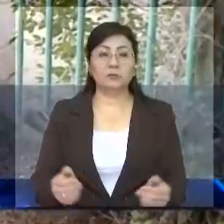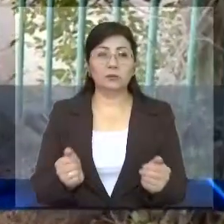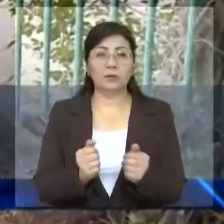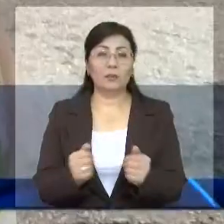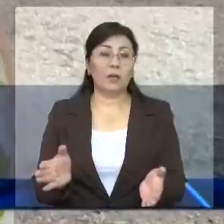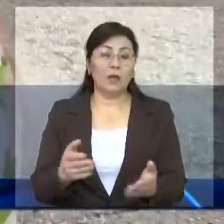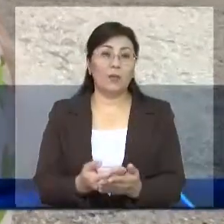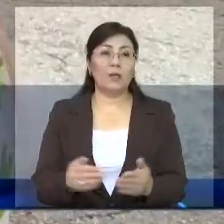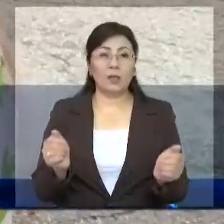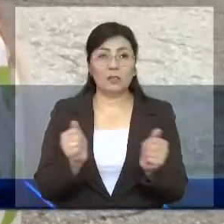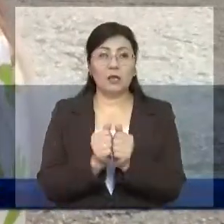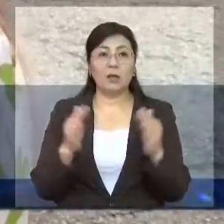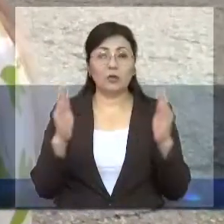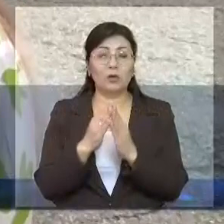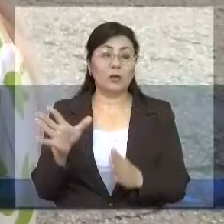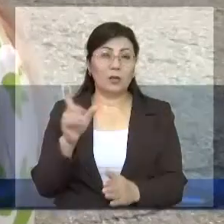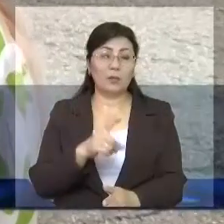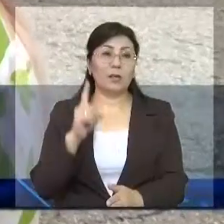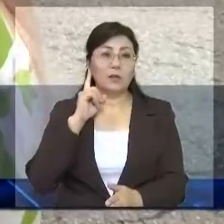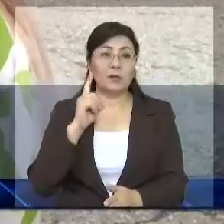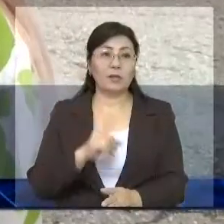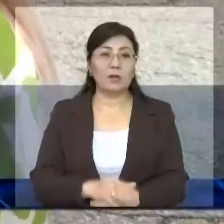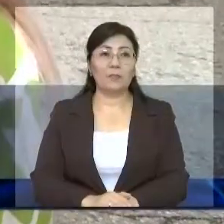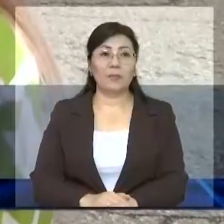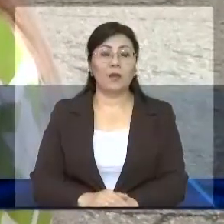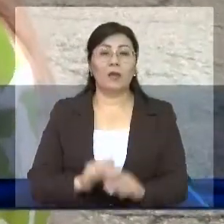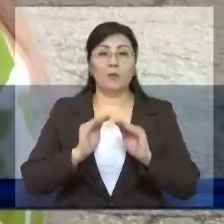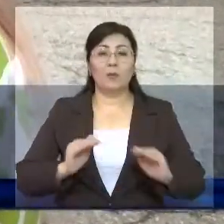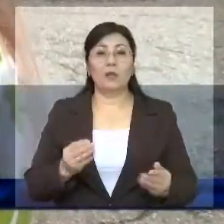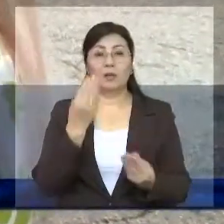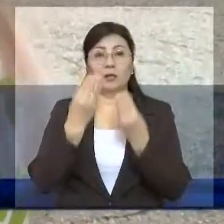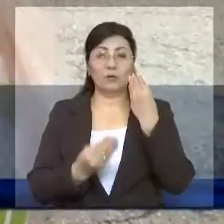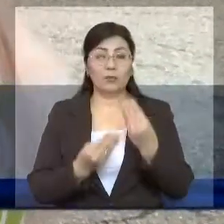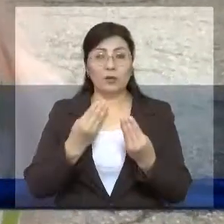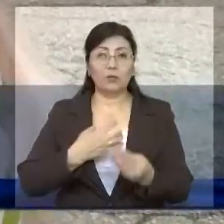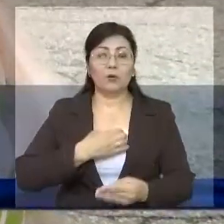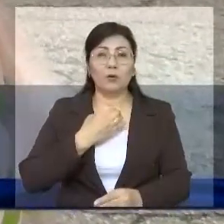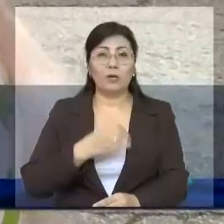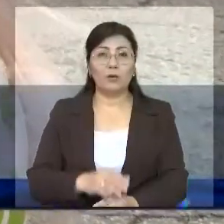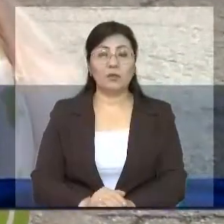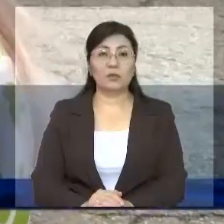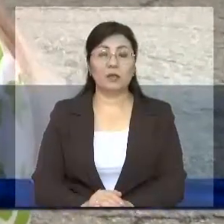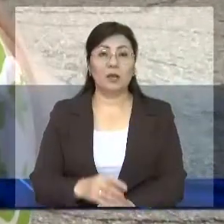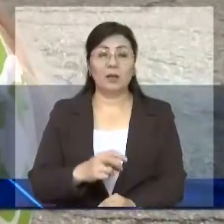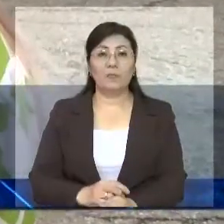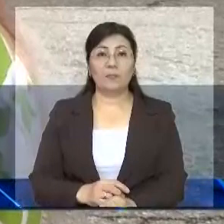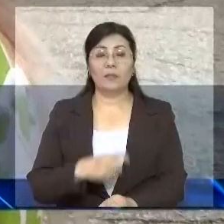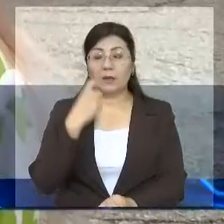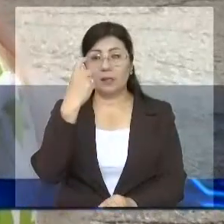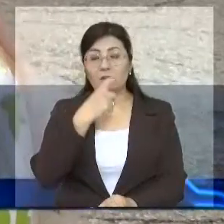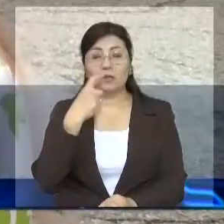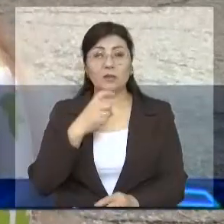бәрі естіледі ғой. Кішкене адамдар толып отырады, даже балаларды ойнатуға қорқамыз, былай уақытта шындығына келгенде. Енді